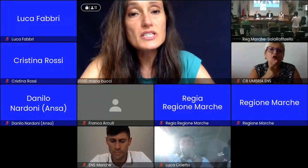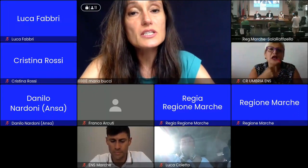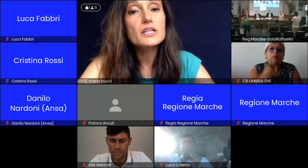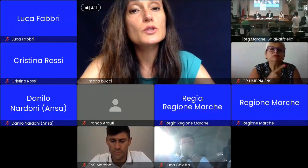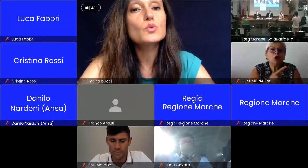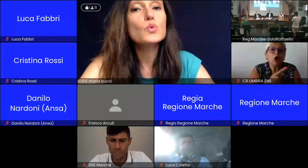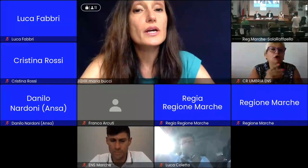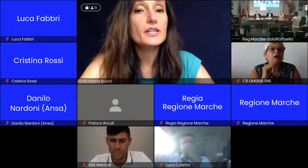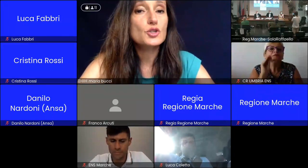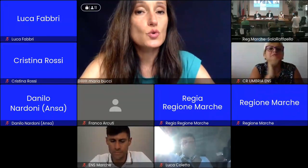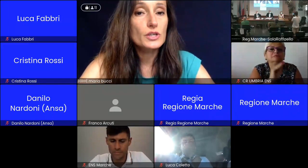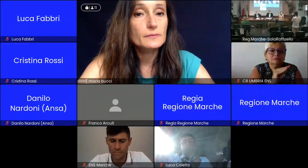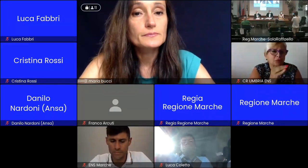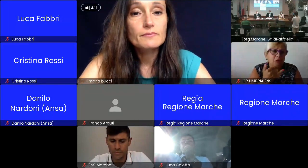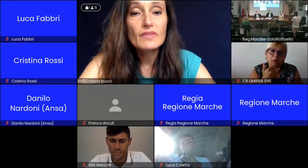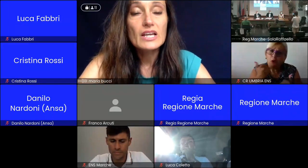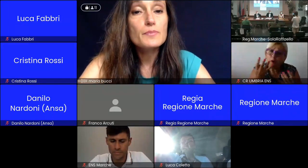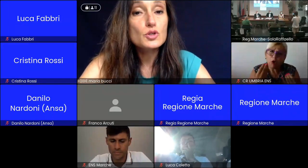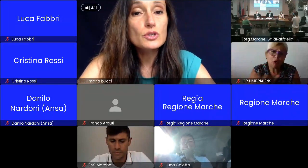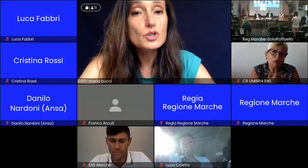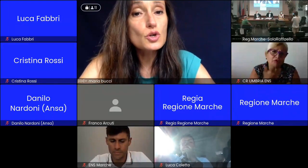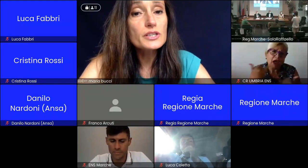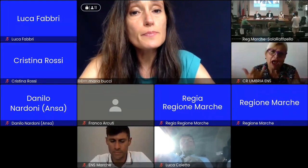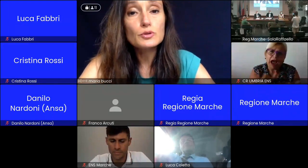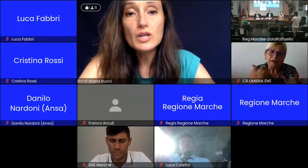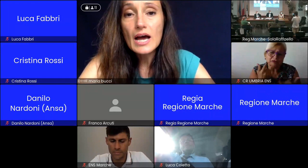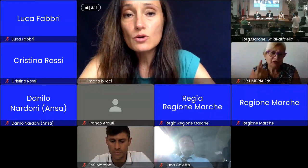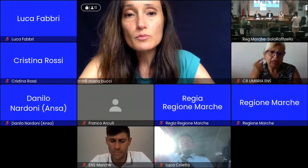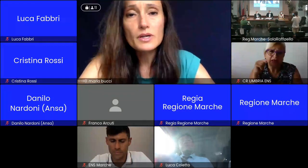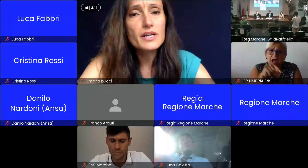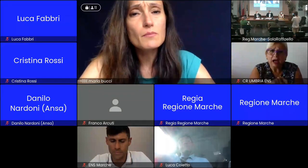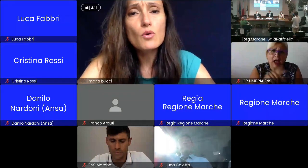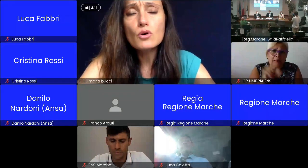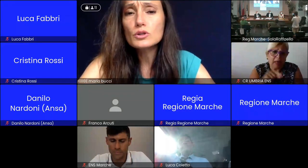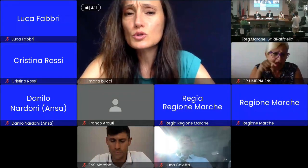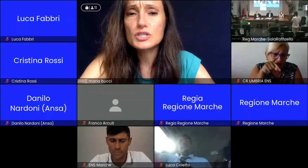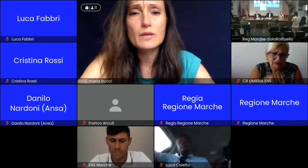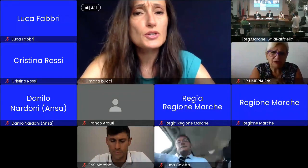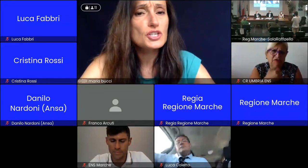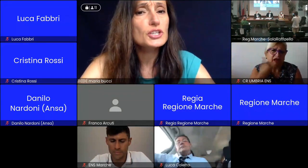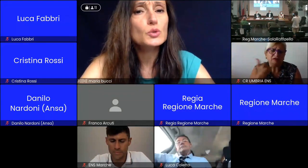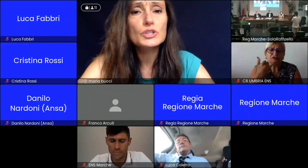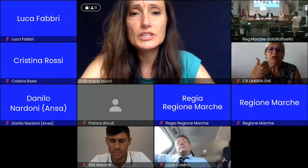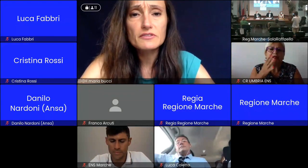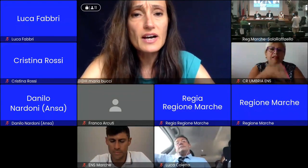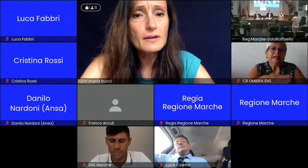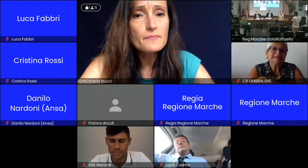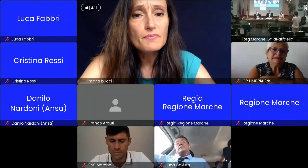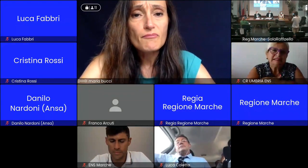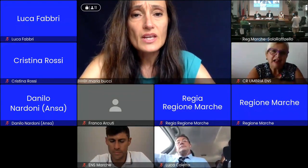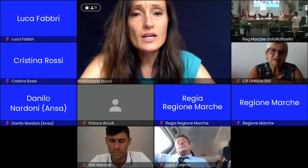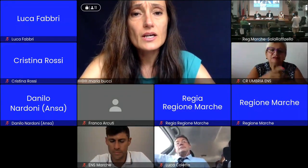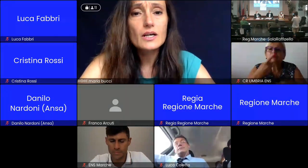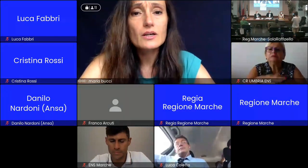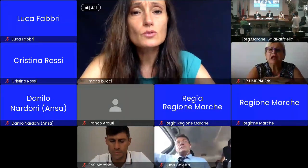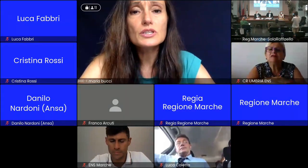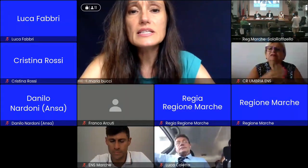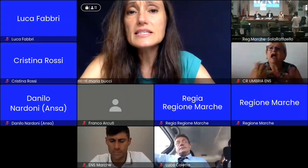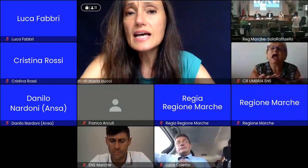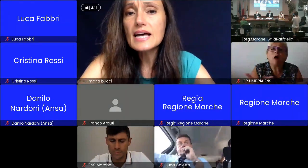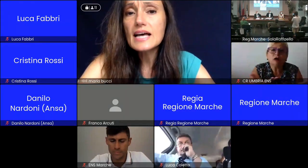di interpreti professionisti delle due regioni. Le persone sorde potranno in maniera molto semplice ed intuitiva